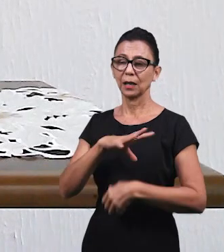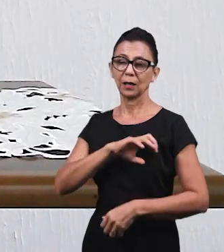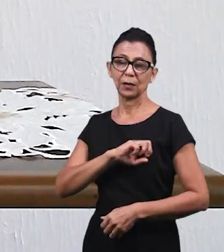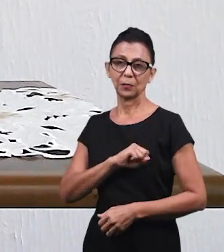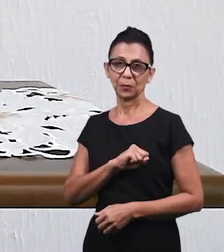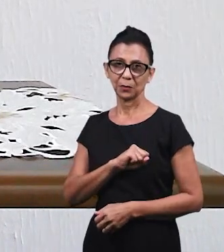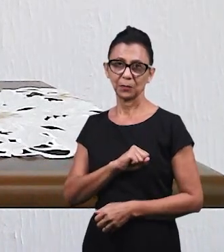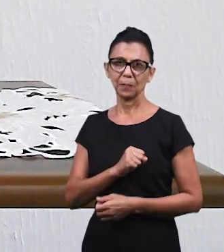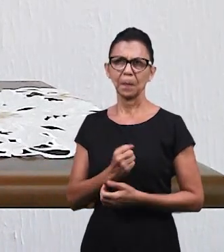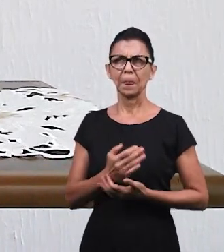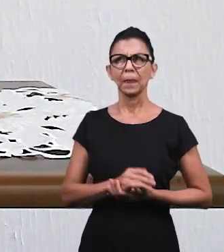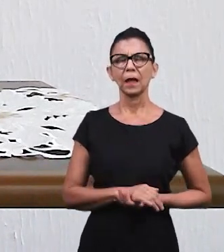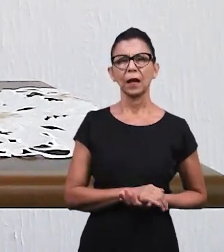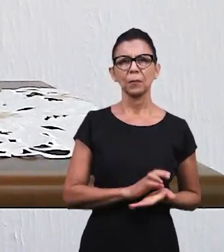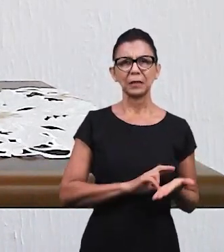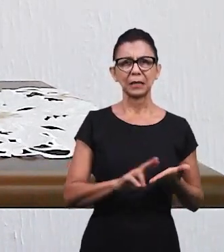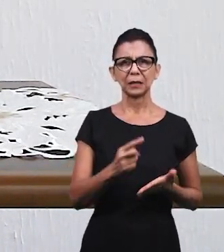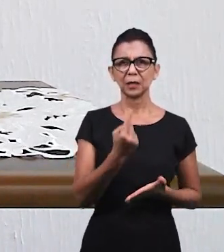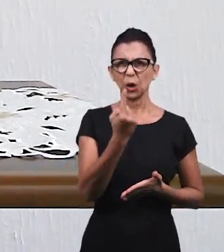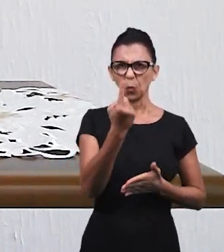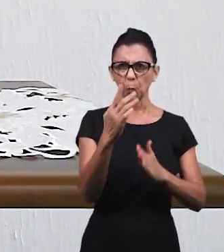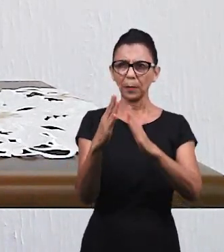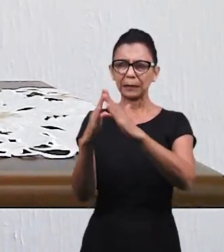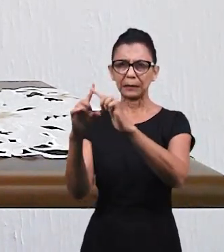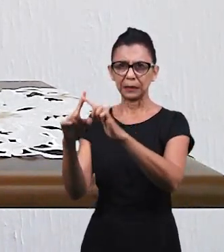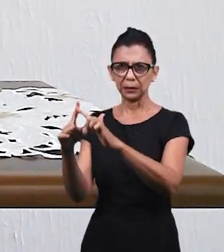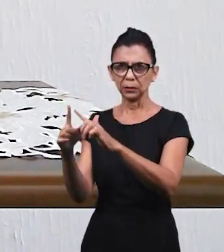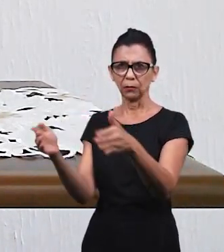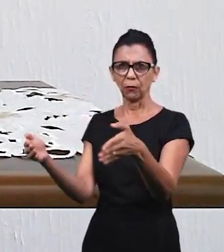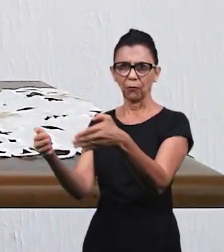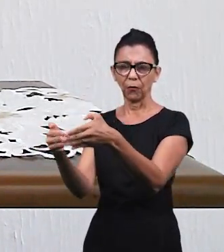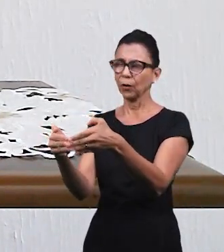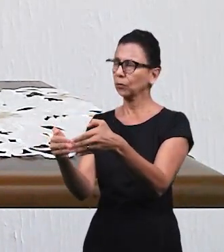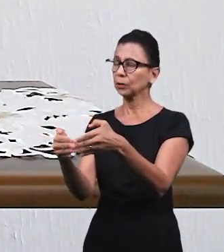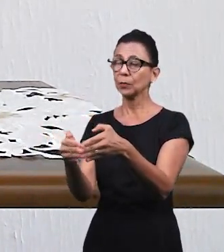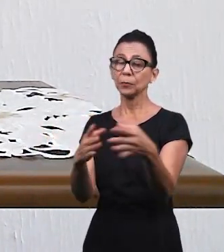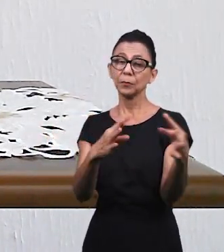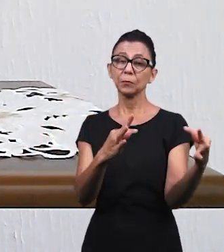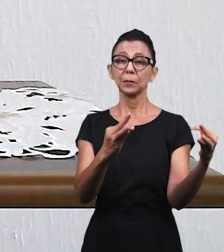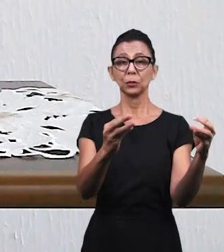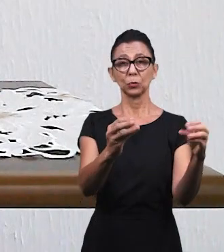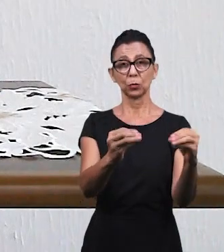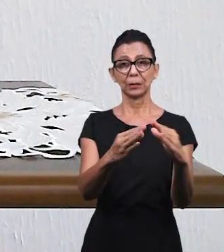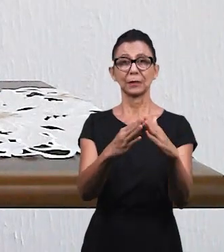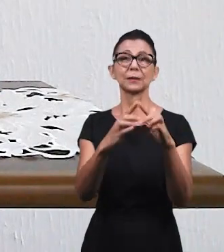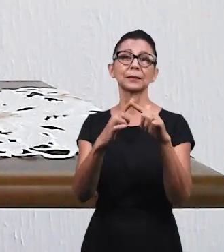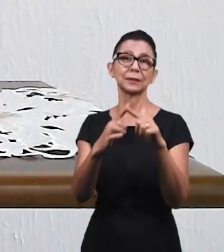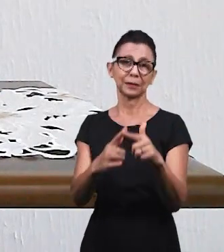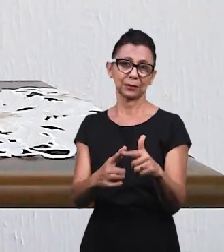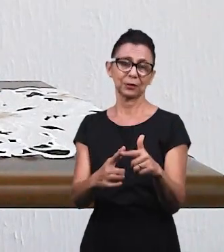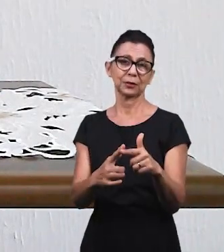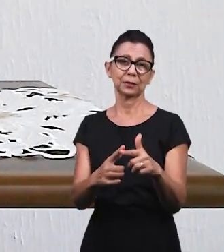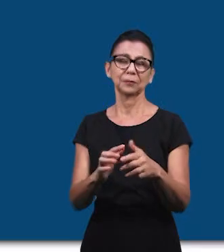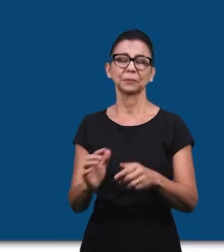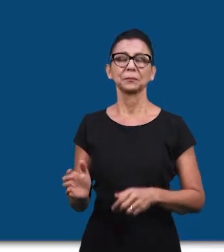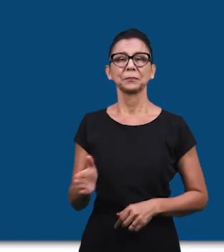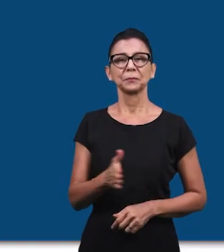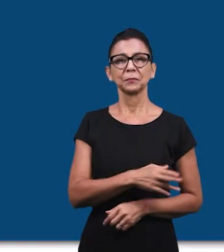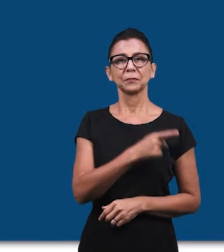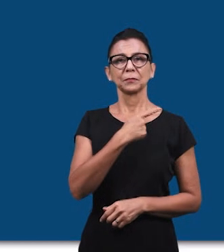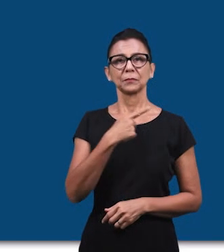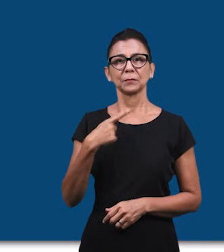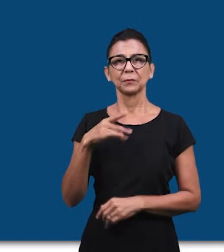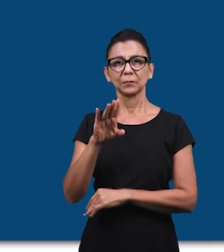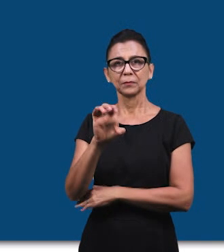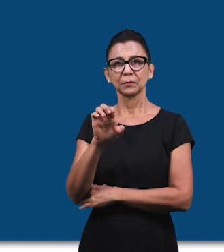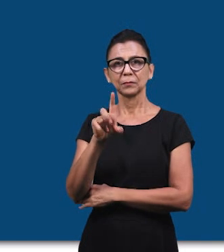могли выразить свою любовь к стаду. Это послание не к одной только церкви, но ко всем нам, кто в общении